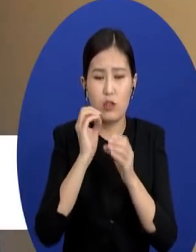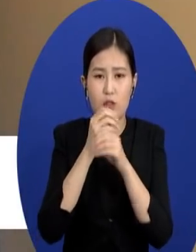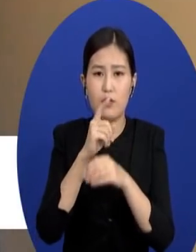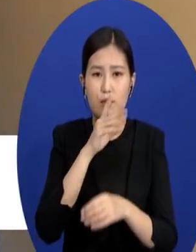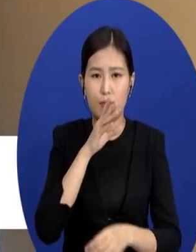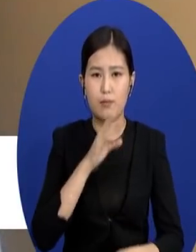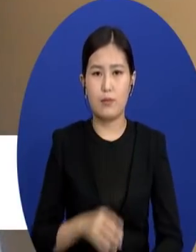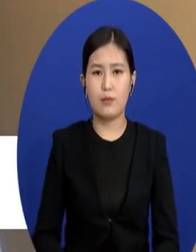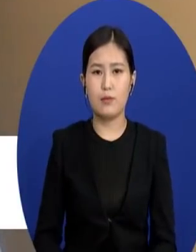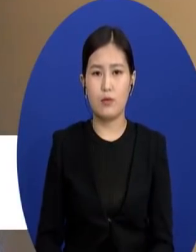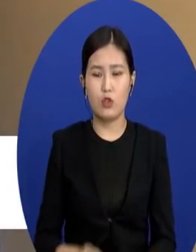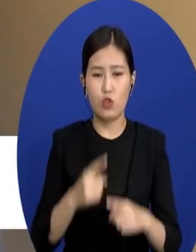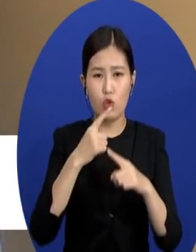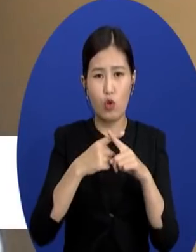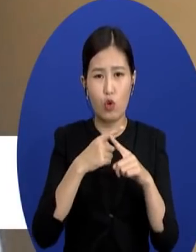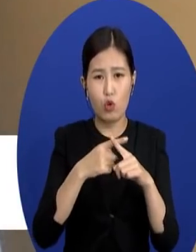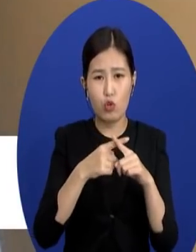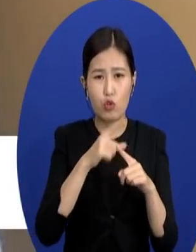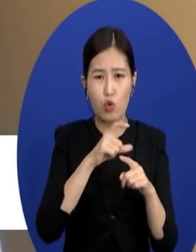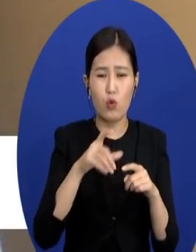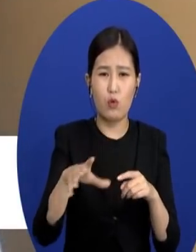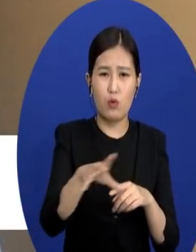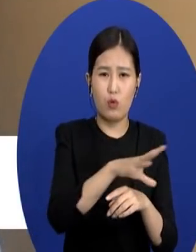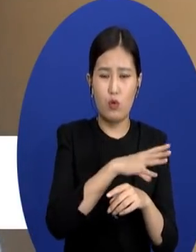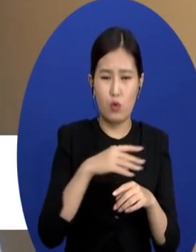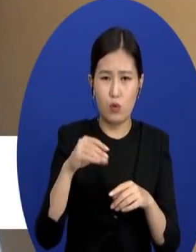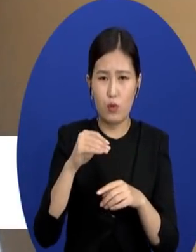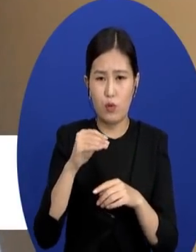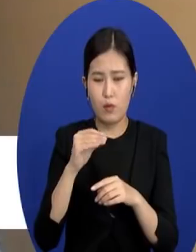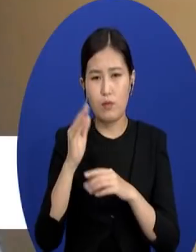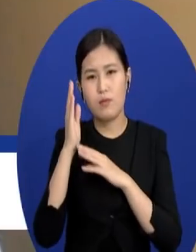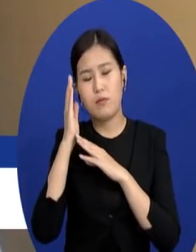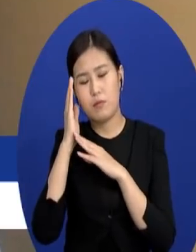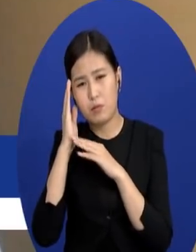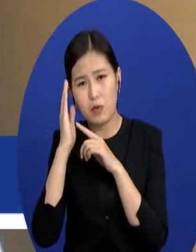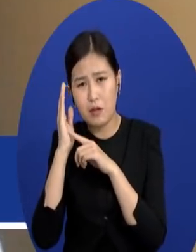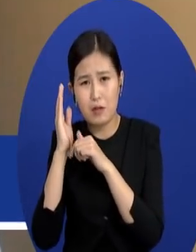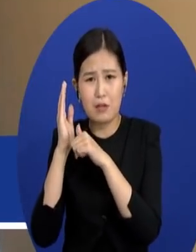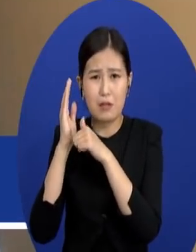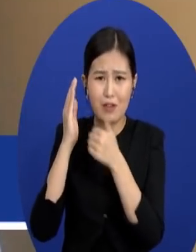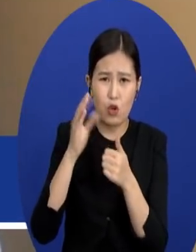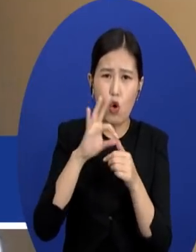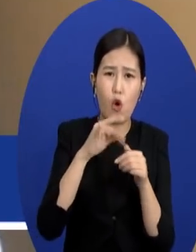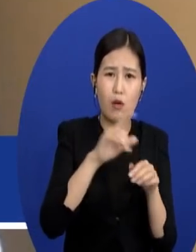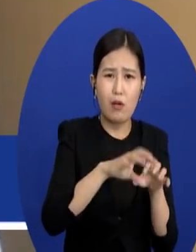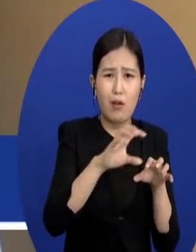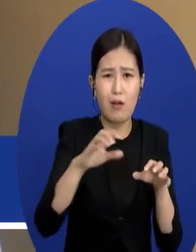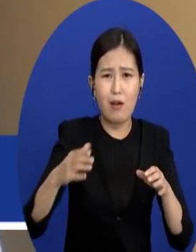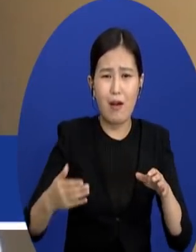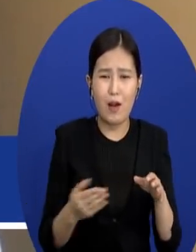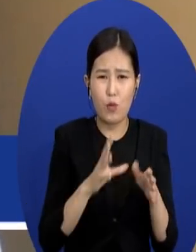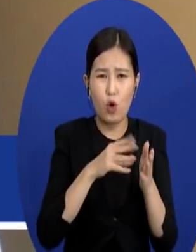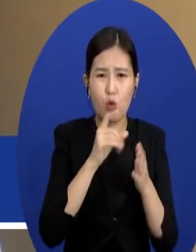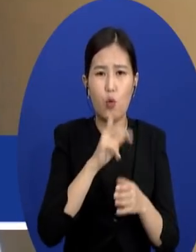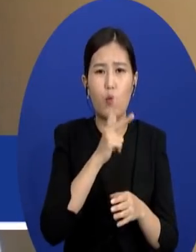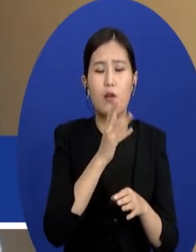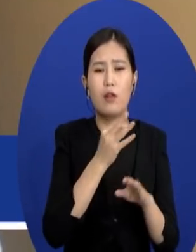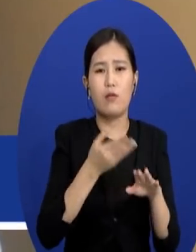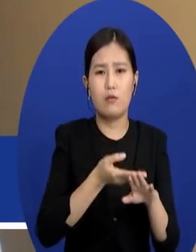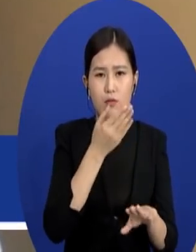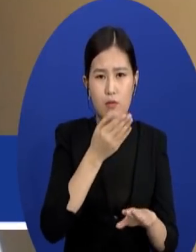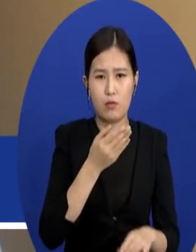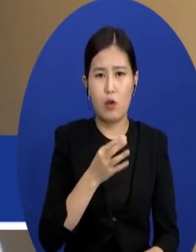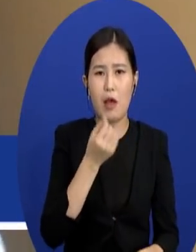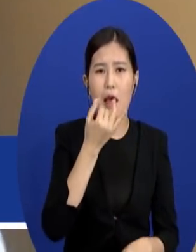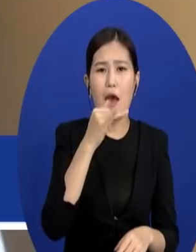оюутнууд дотор байрнаас гадуур гадны улсын 3500 гаруй оюутан байна. энэ бол гадуур айл